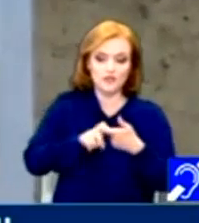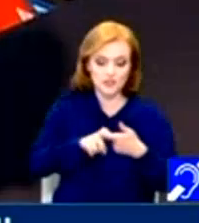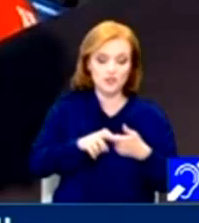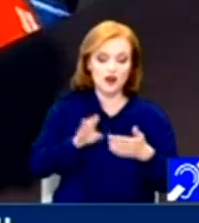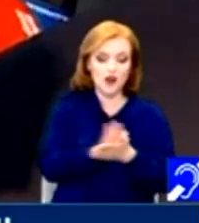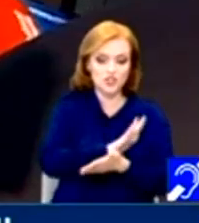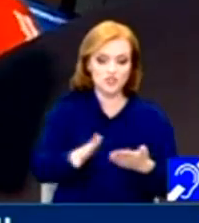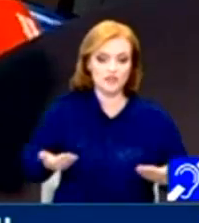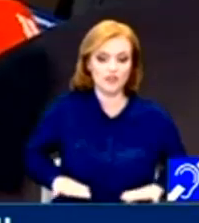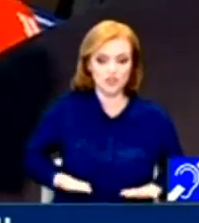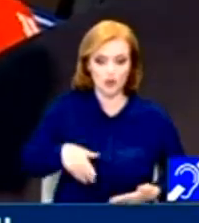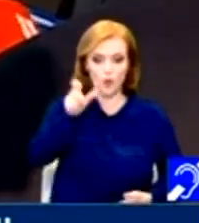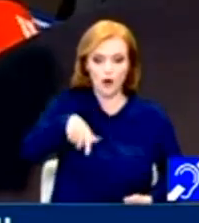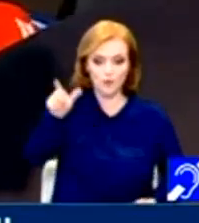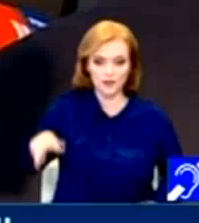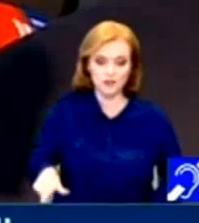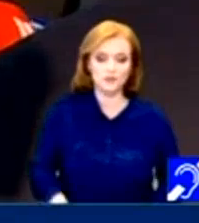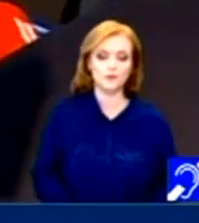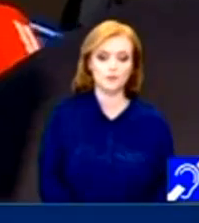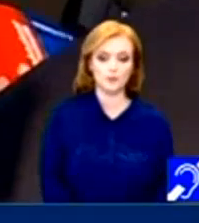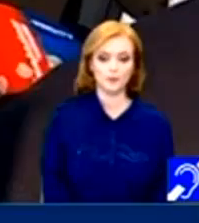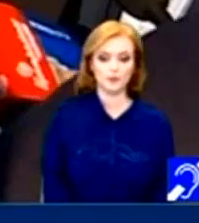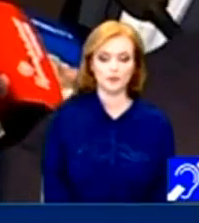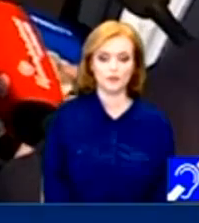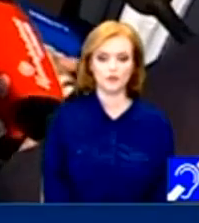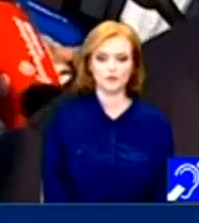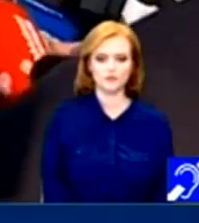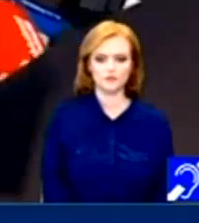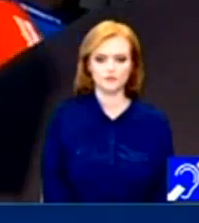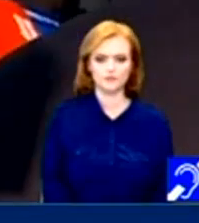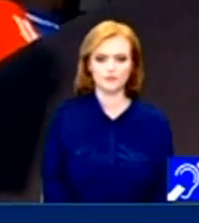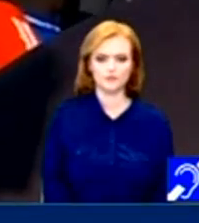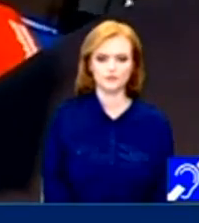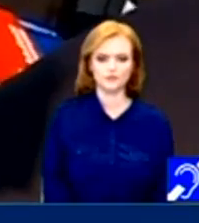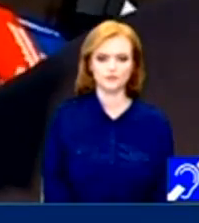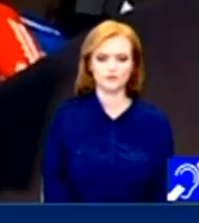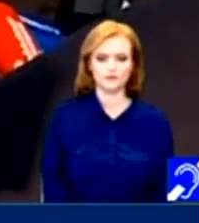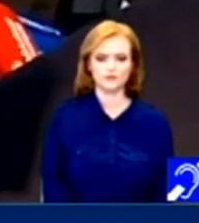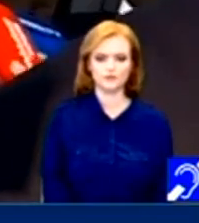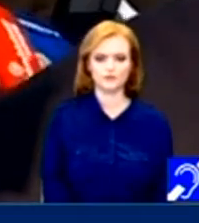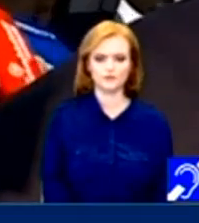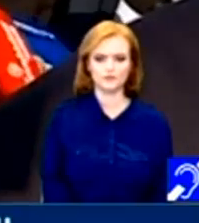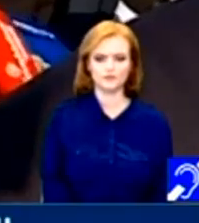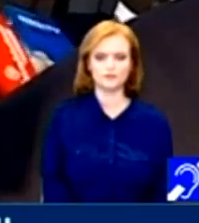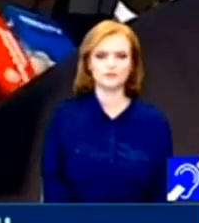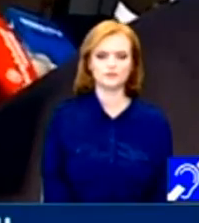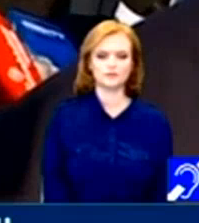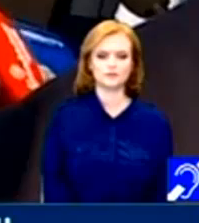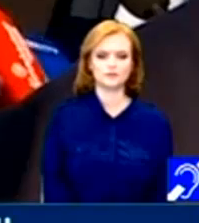deja pregătirea profesională a salariaților care există acum în